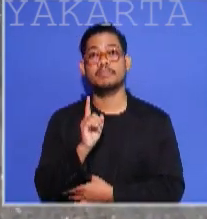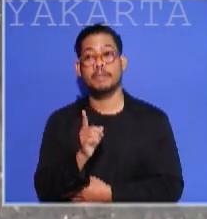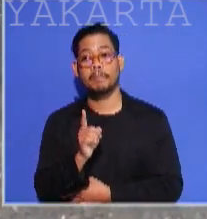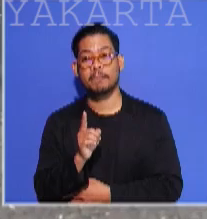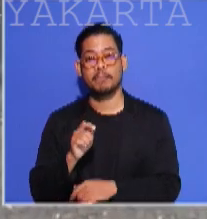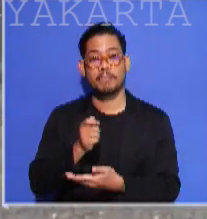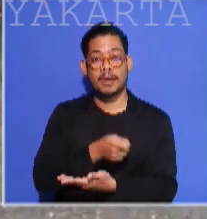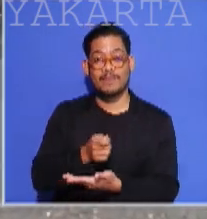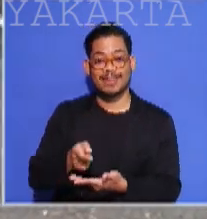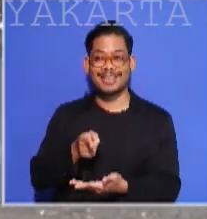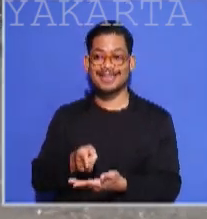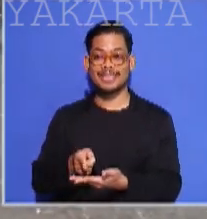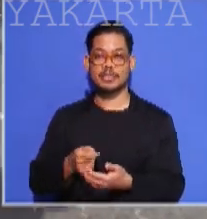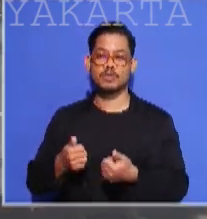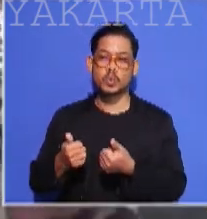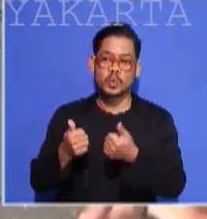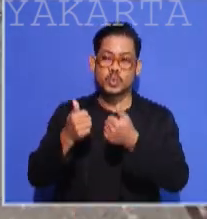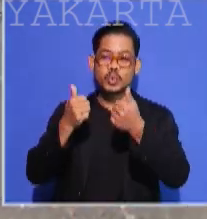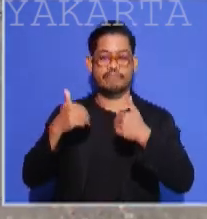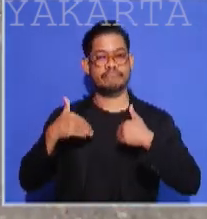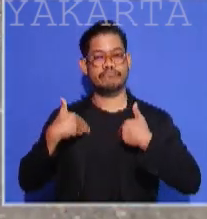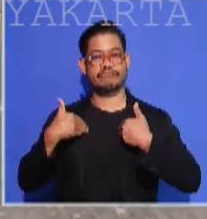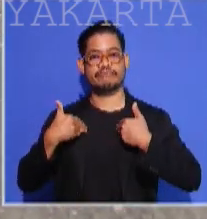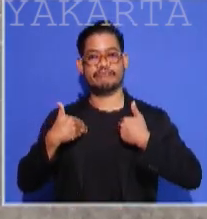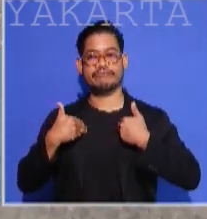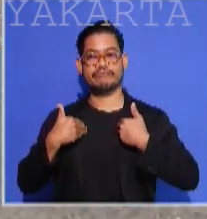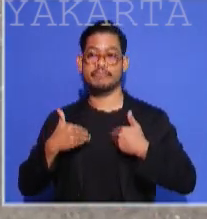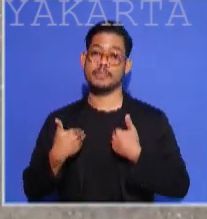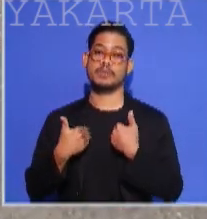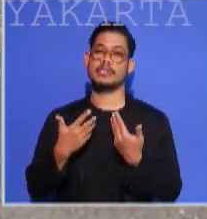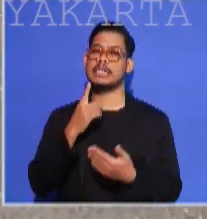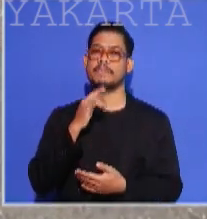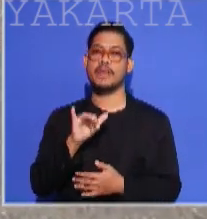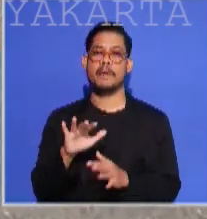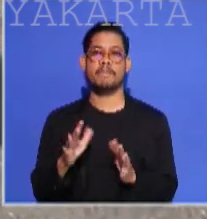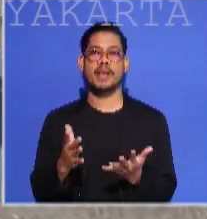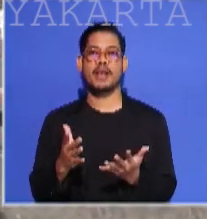itu asik dan menyenangkan. Menyenangkannya seperti apa? Karena apa?